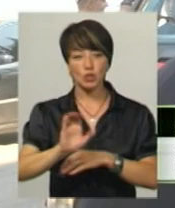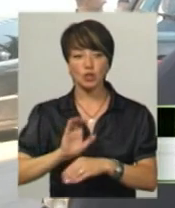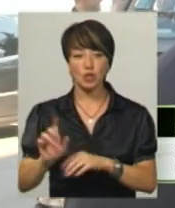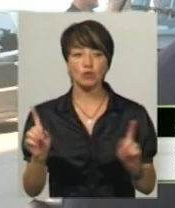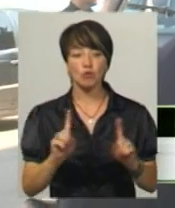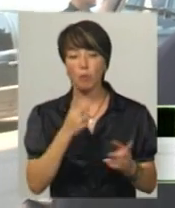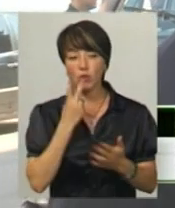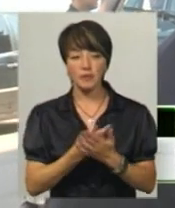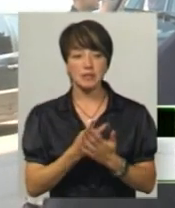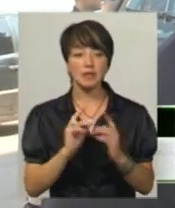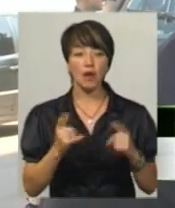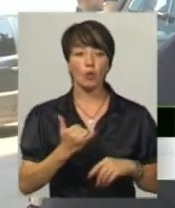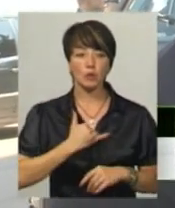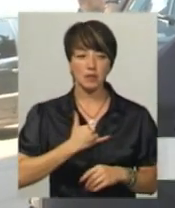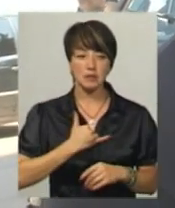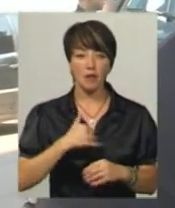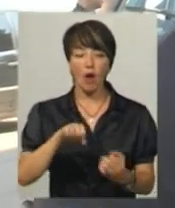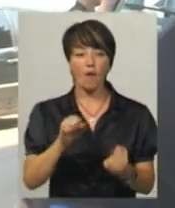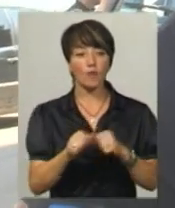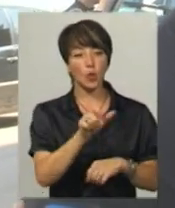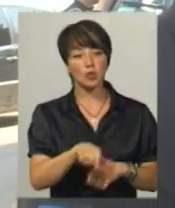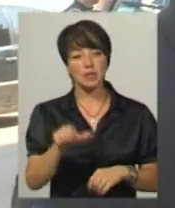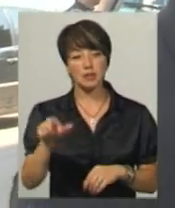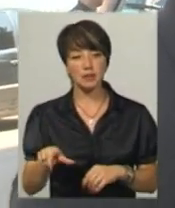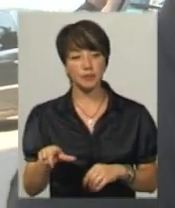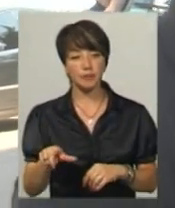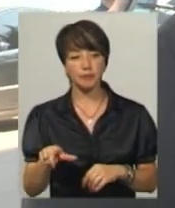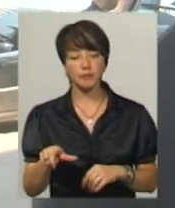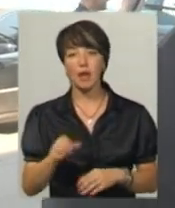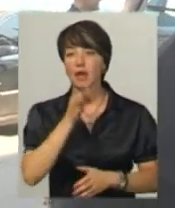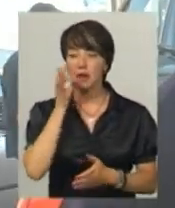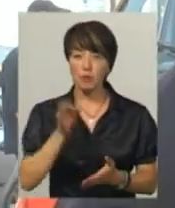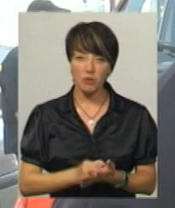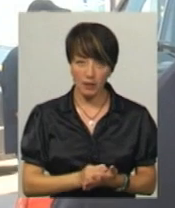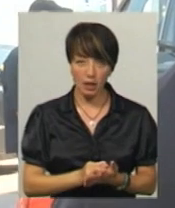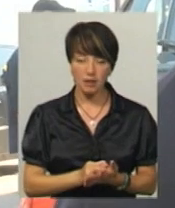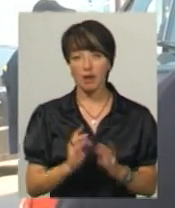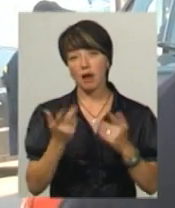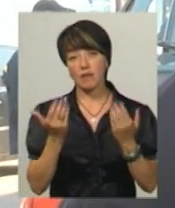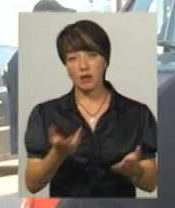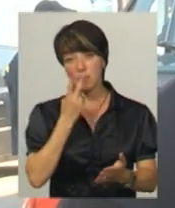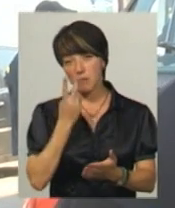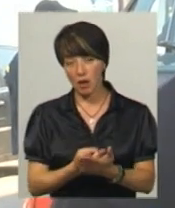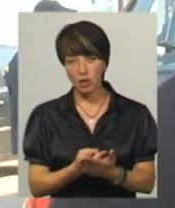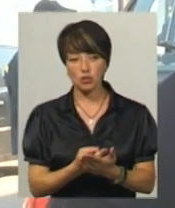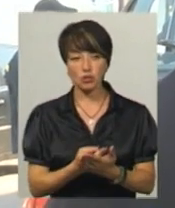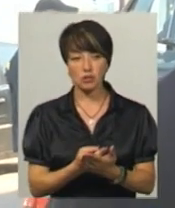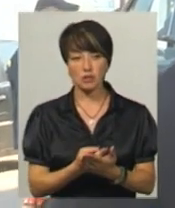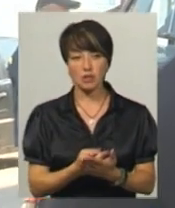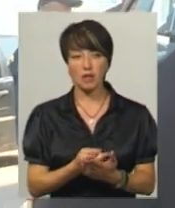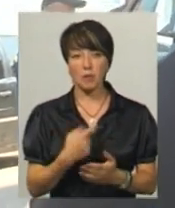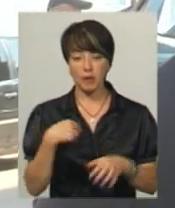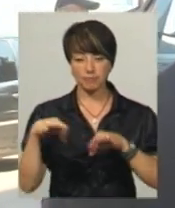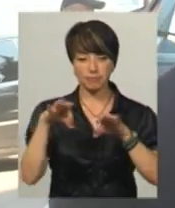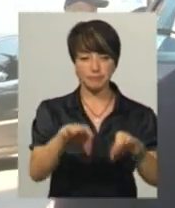щоб подивитися, наскільки нас водії є відповідальними. Як ви бачите, ми от під'їхали до двох торгових